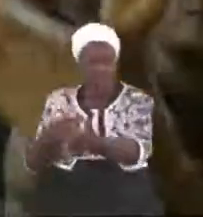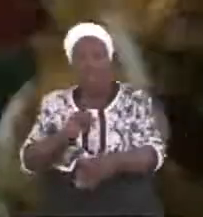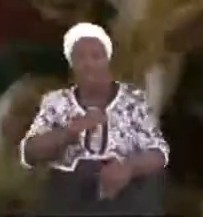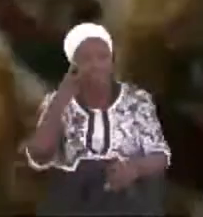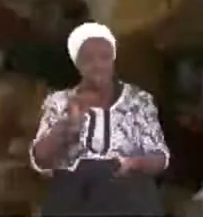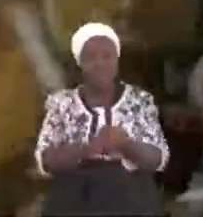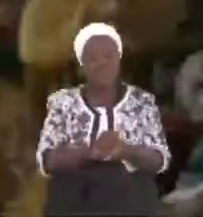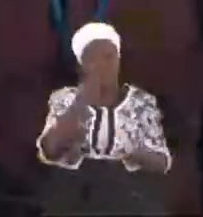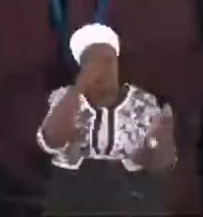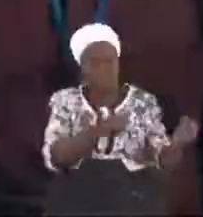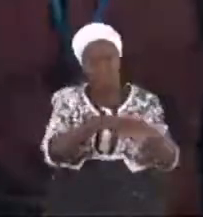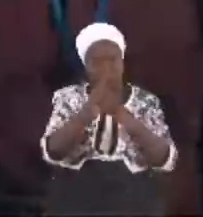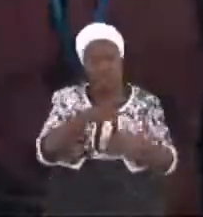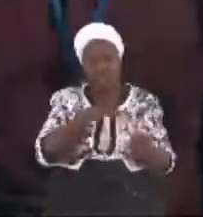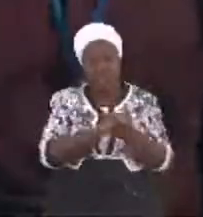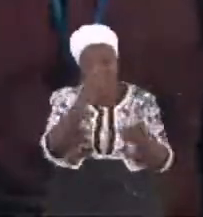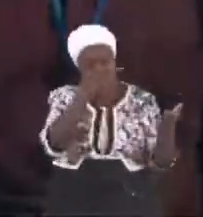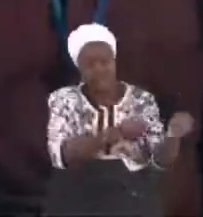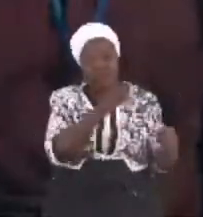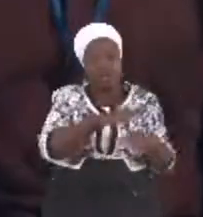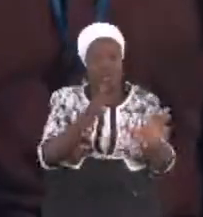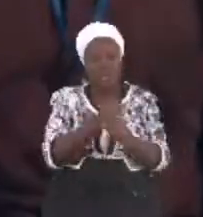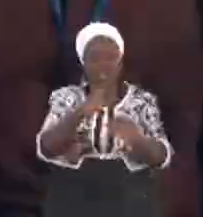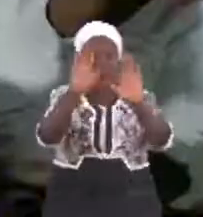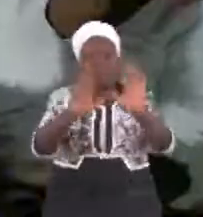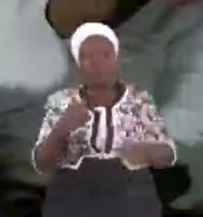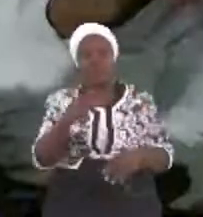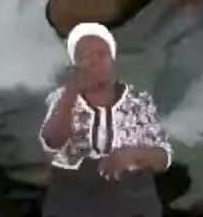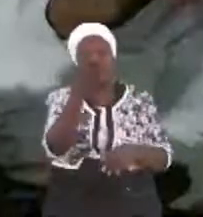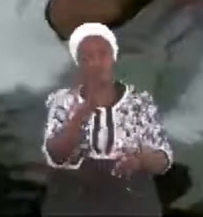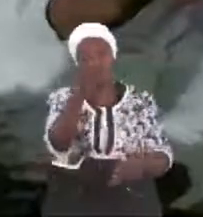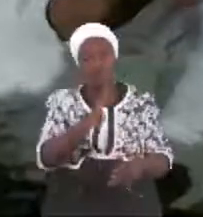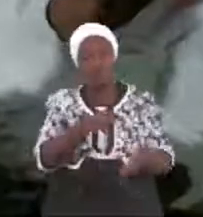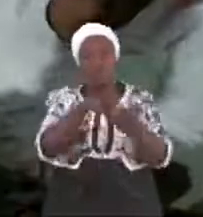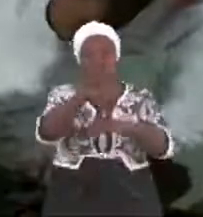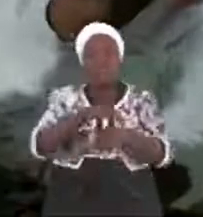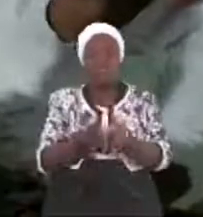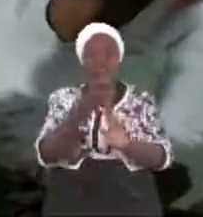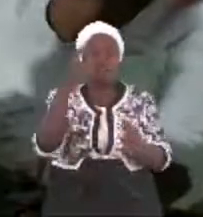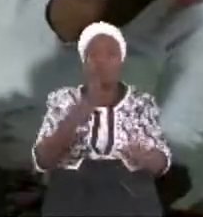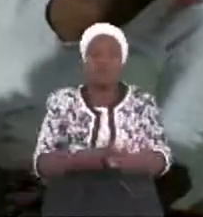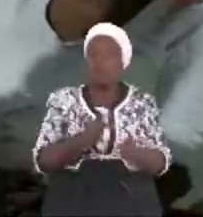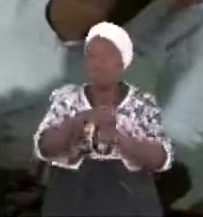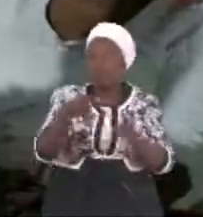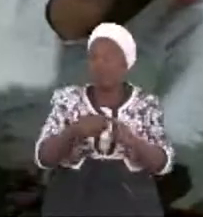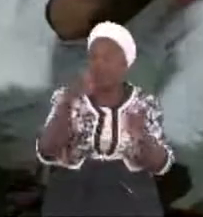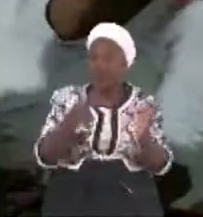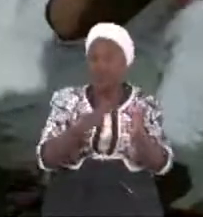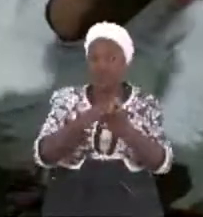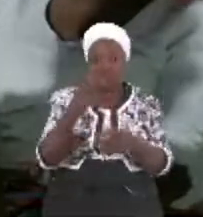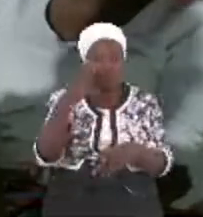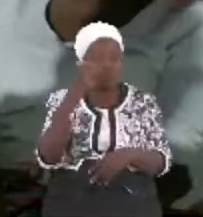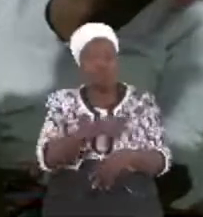cette foi va recevoir le miracle de Dieu ce soir au nom de Jésus. Quand Jésus a vu leur